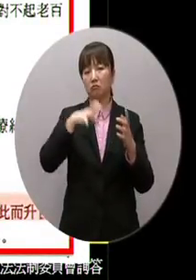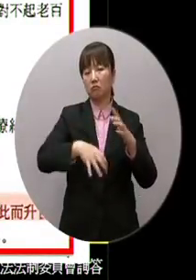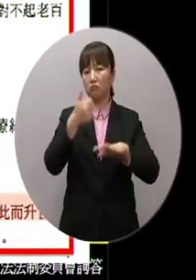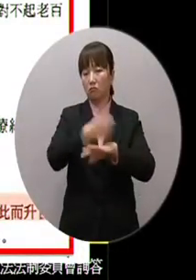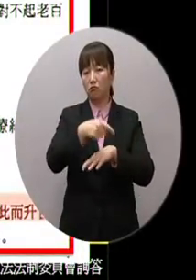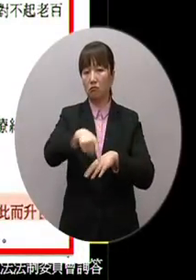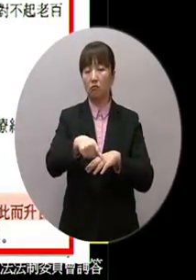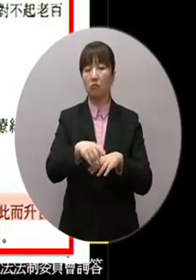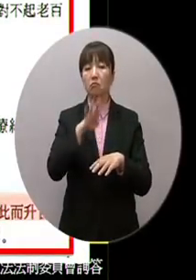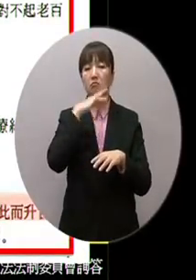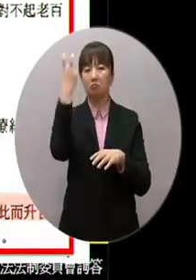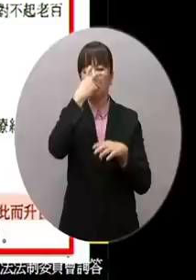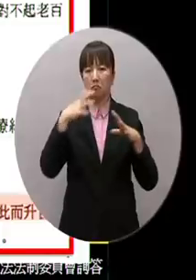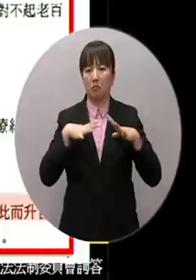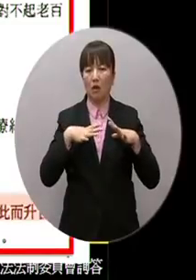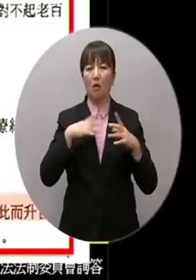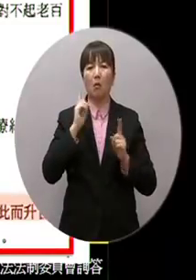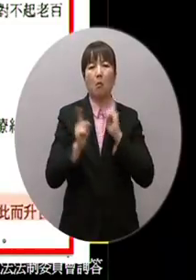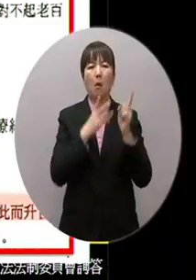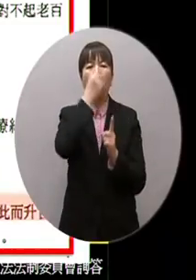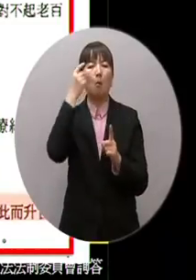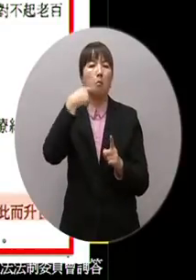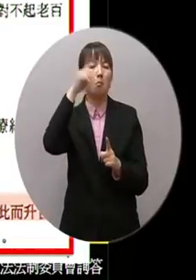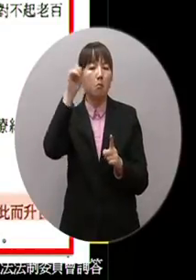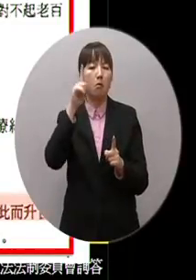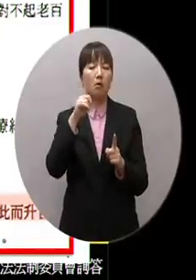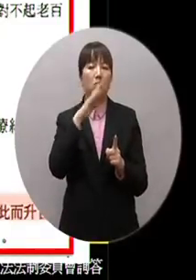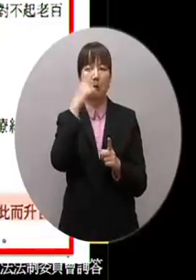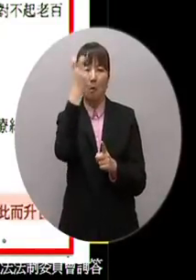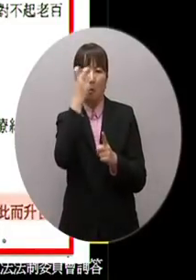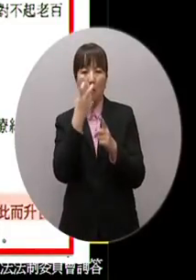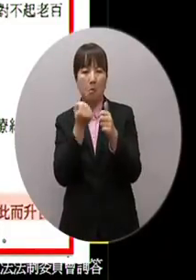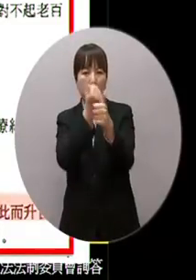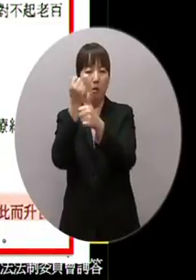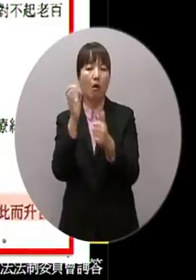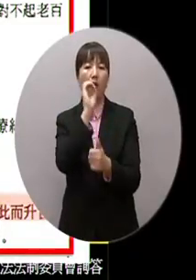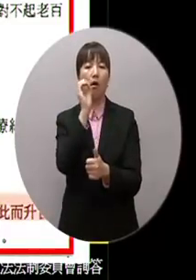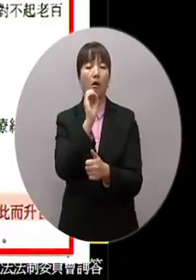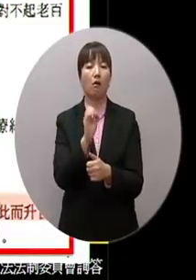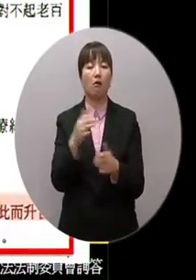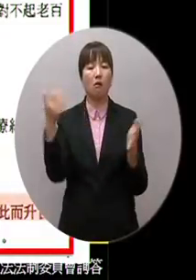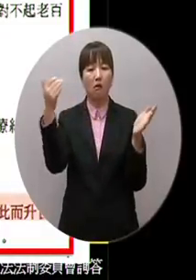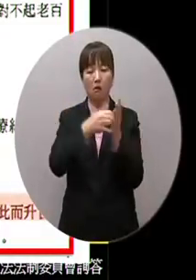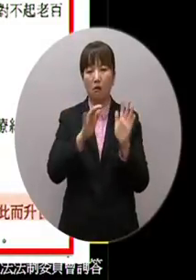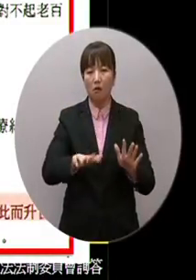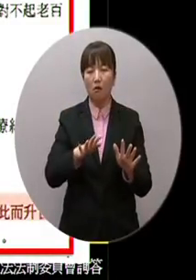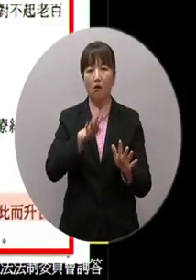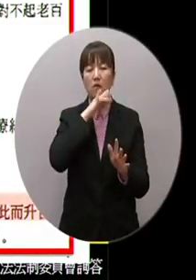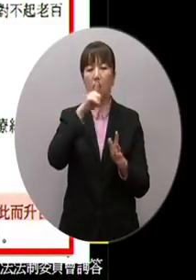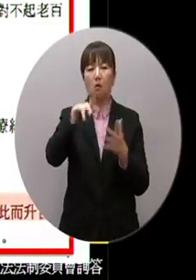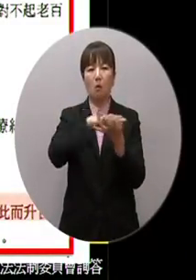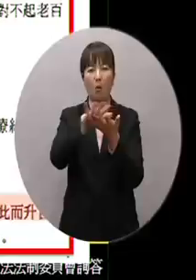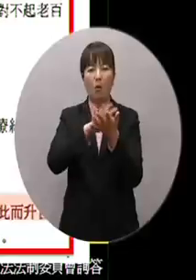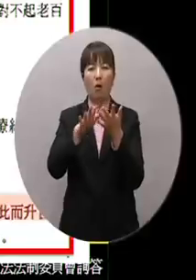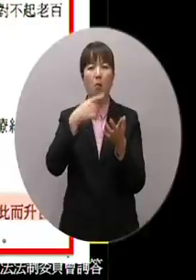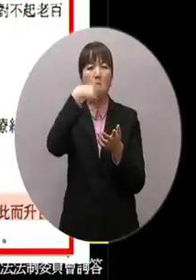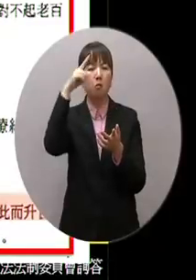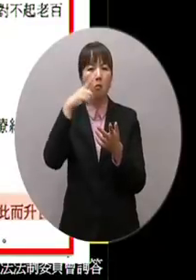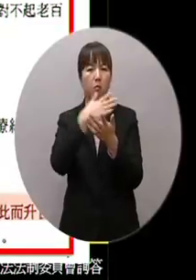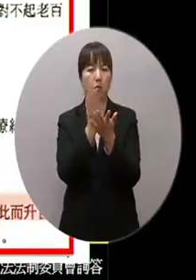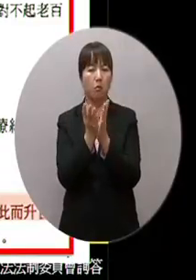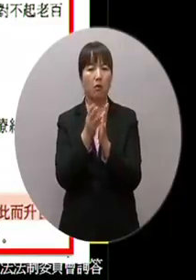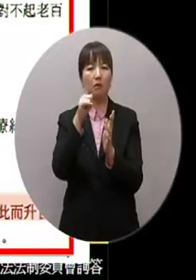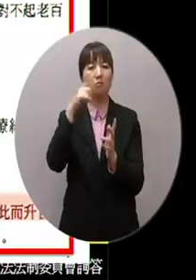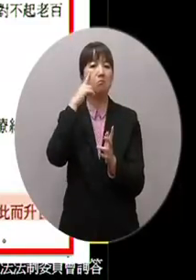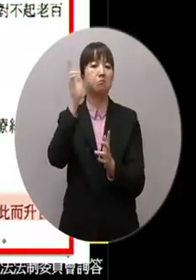候说，检察官滥诉，没有可以监督制衡的系统，面对荒腔走板的起诉，视